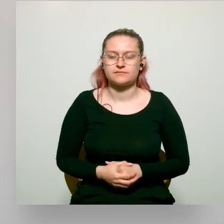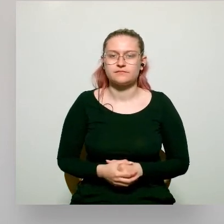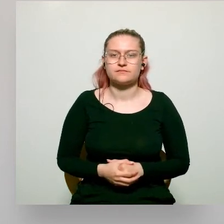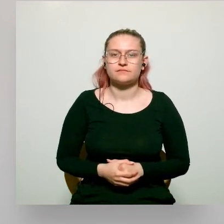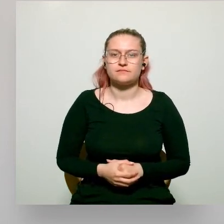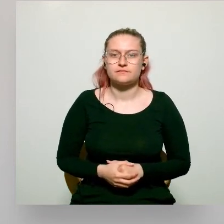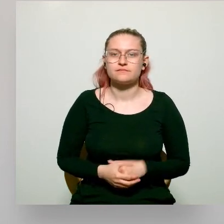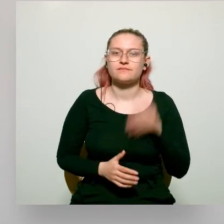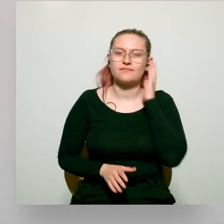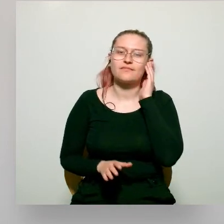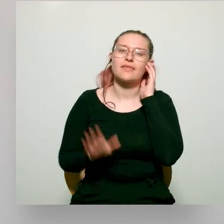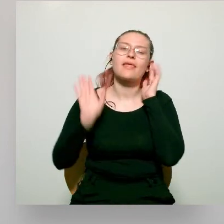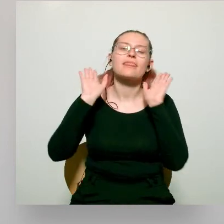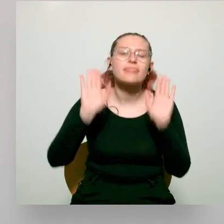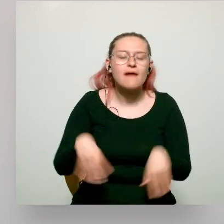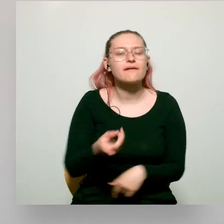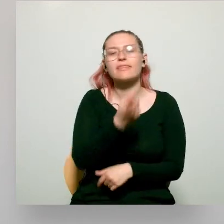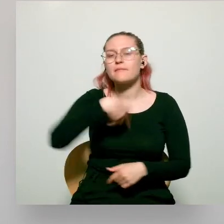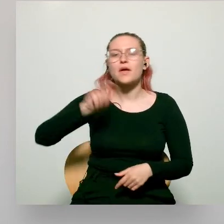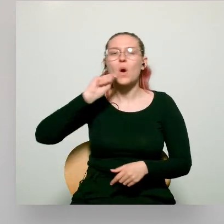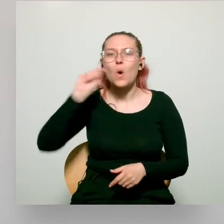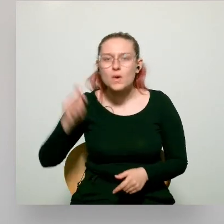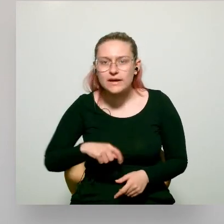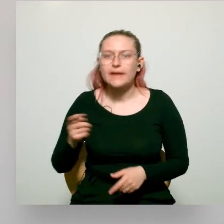naszych zygzaków, od tych dwóch kroków w przód i